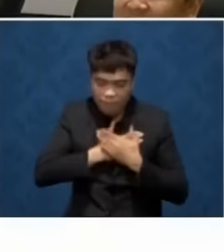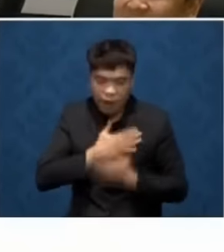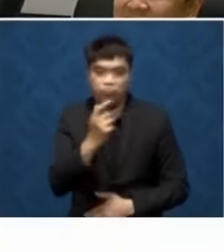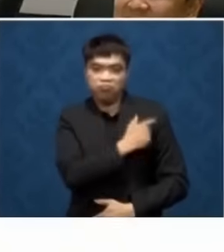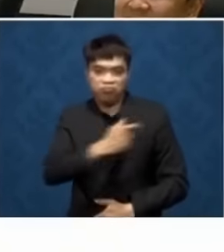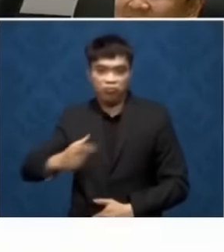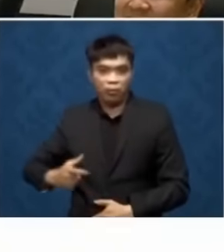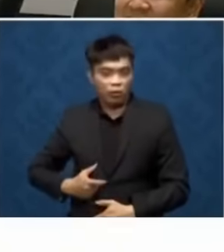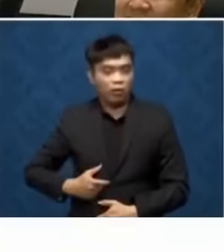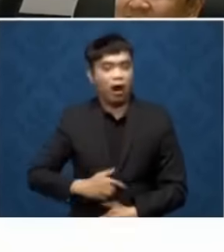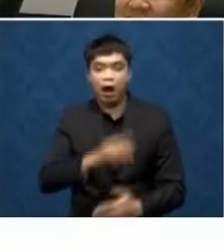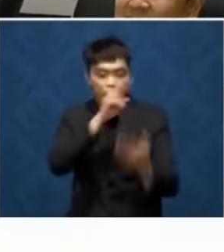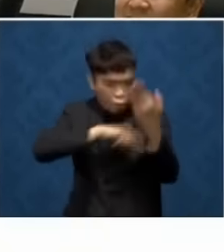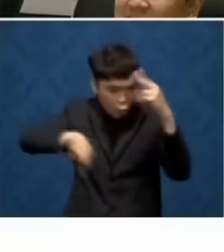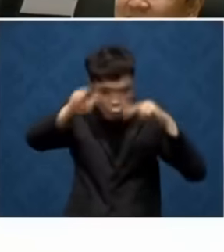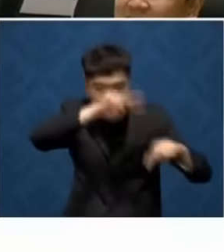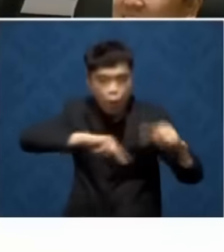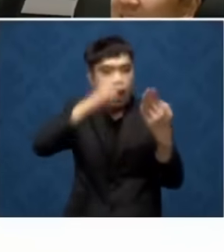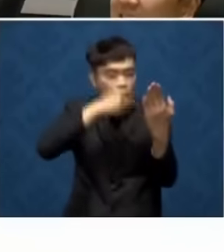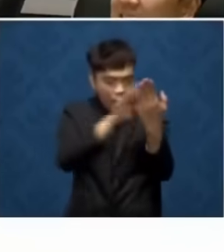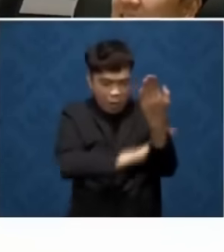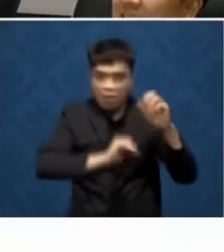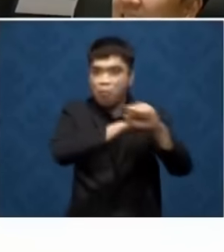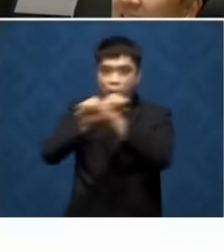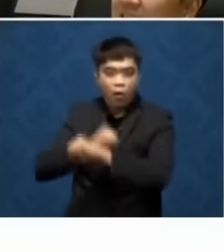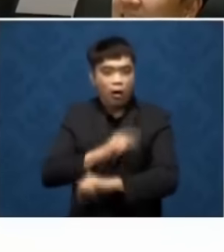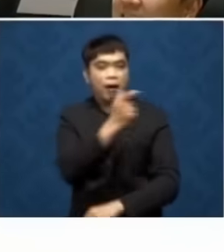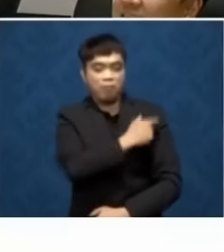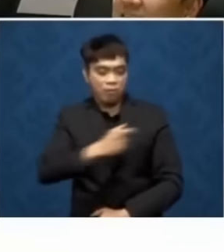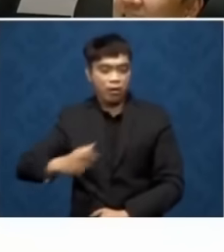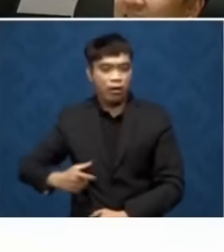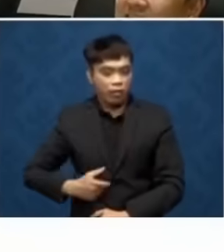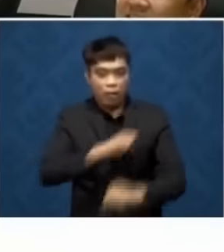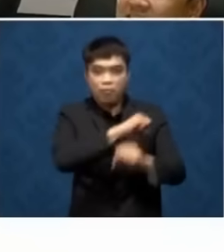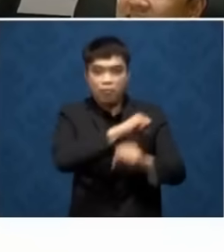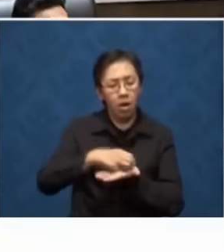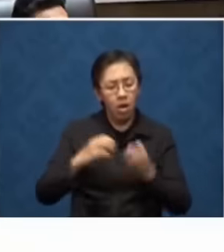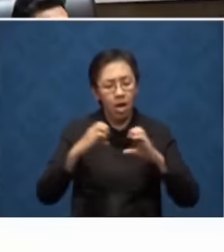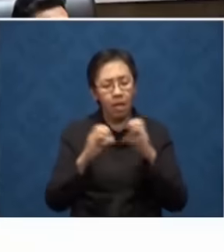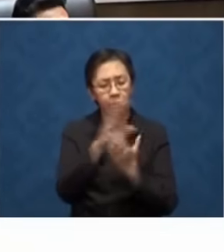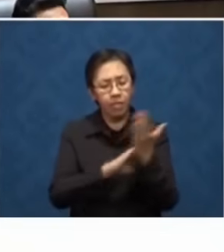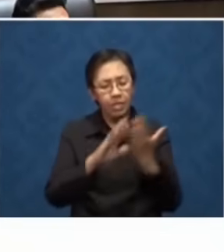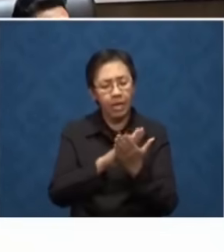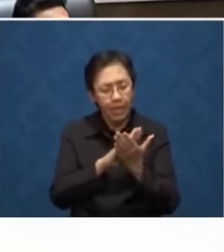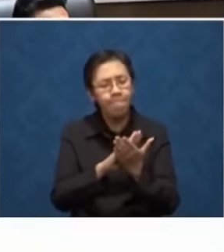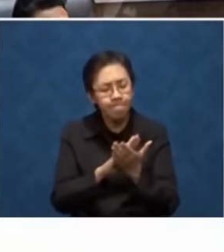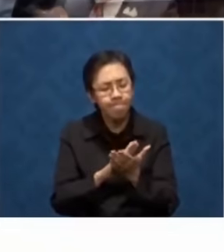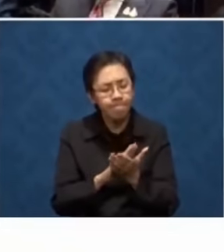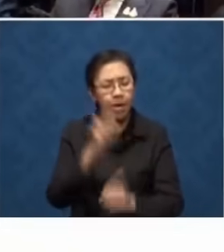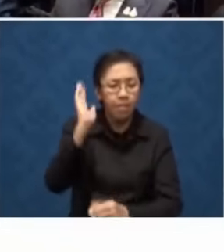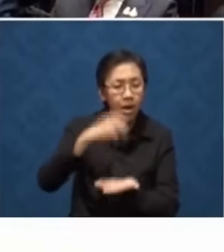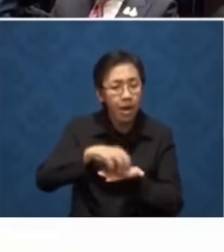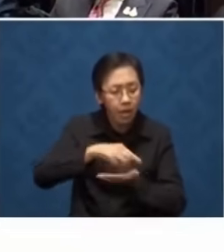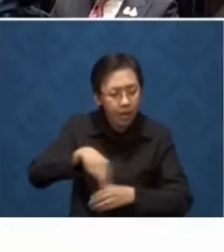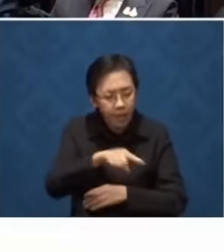ป็นโจรที่ปกป้องบ้านเมืองนี้และปกป้องสถาบันด้วยหัวใจด้วยเลือดเนื้อทั้งหมด ขณะที่นายประ